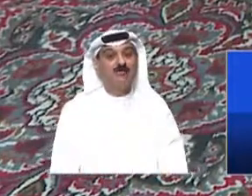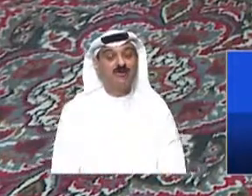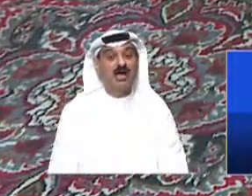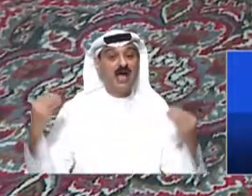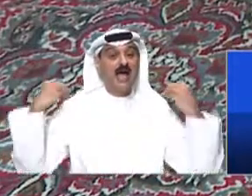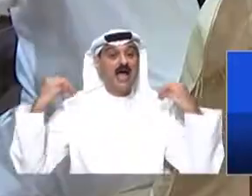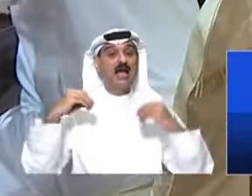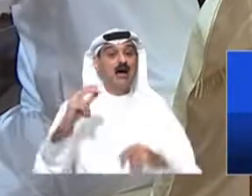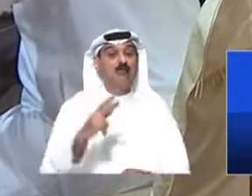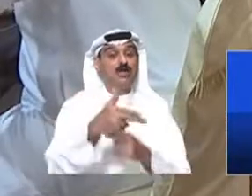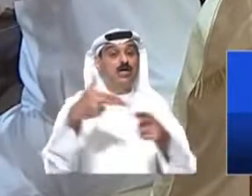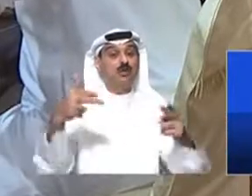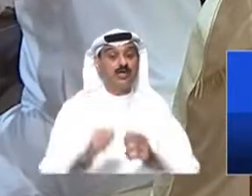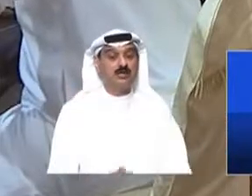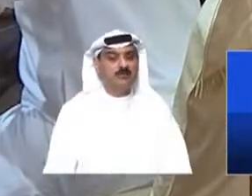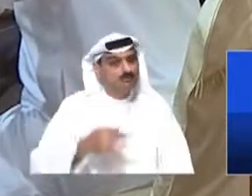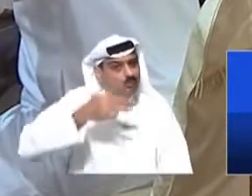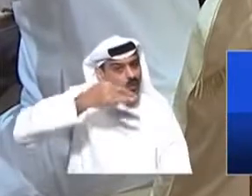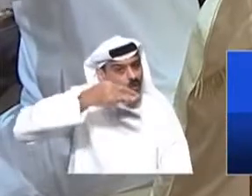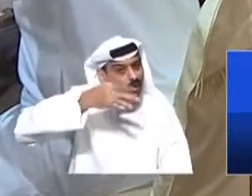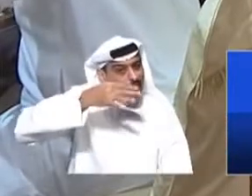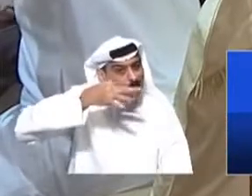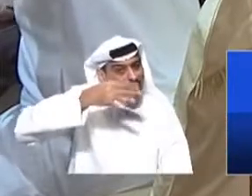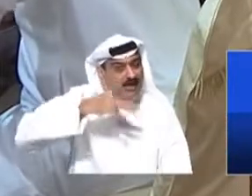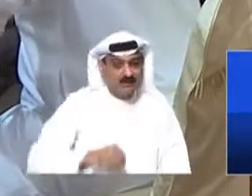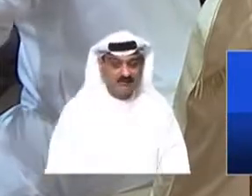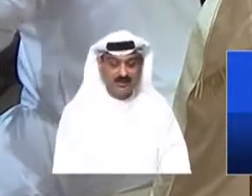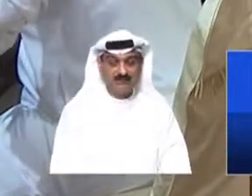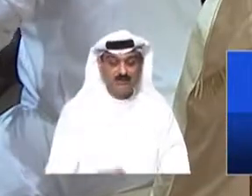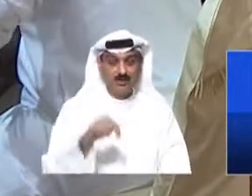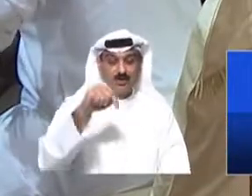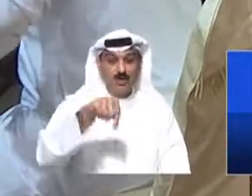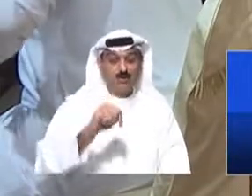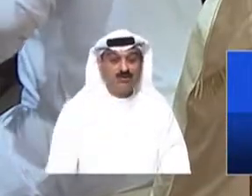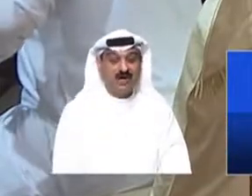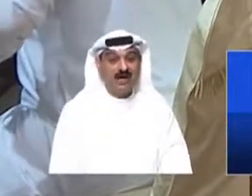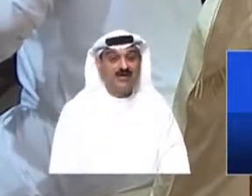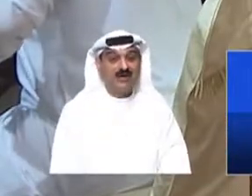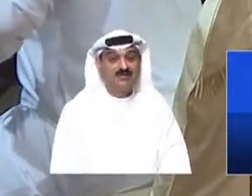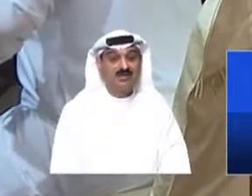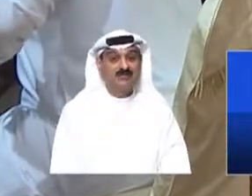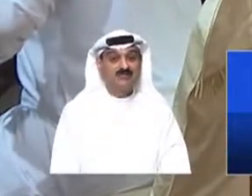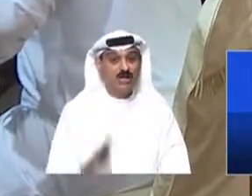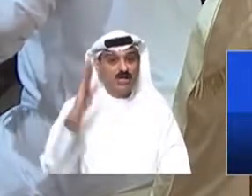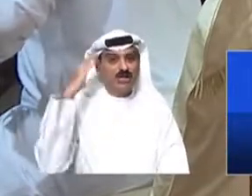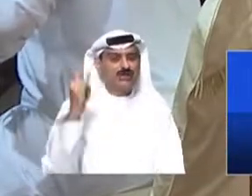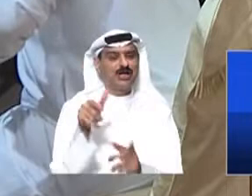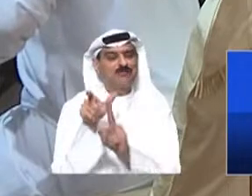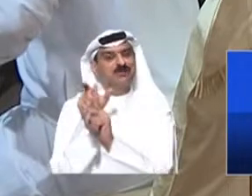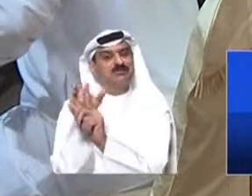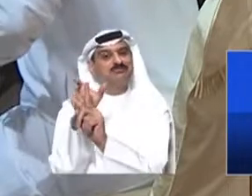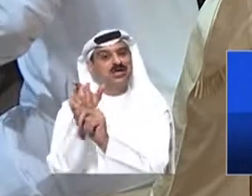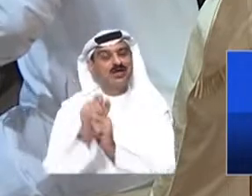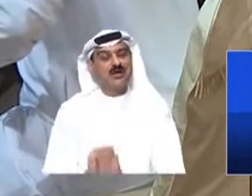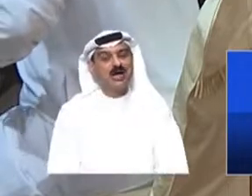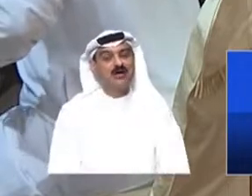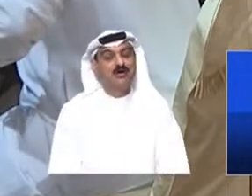عندنا مثل ما قلنا البليارد تفرق عن اللي جسم هذا، وهي برعاية الشيخ امثال، عرفت شلون؟ عندنا جوائز مثلا اللي هو